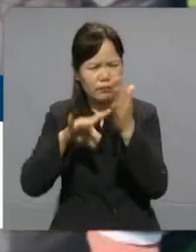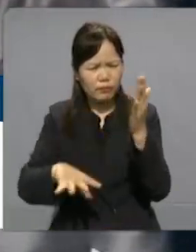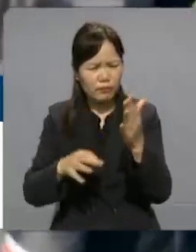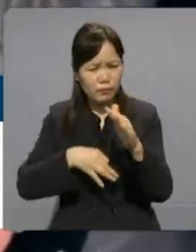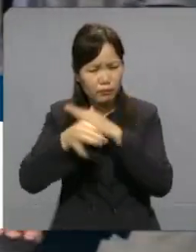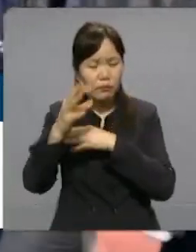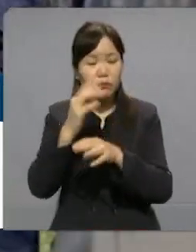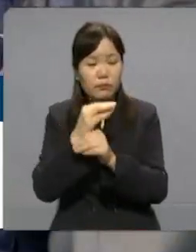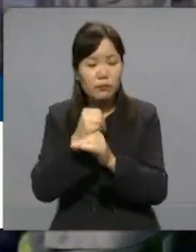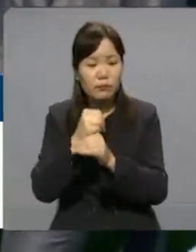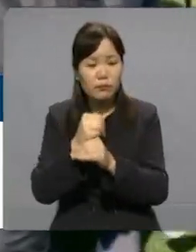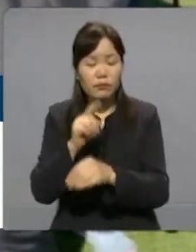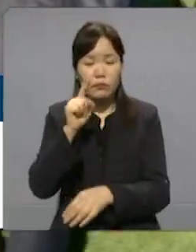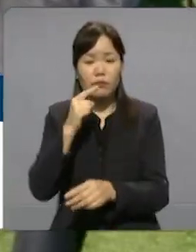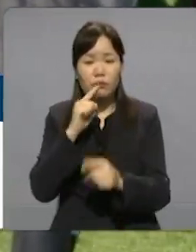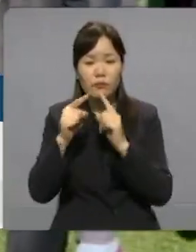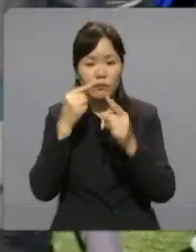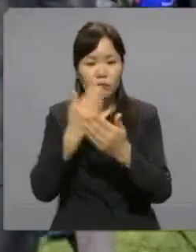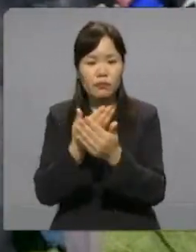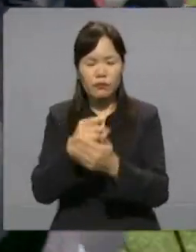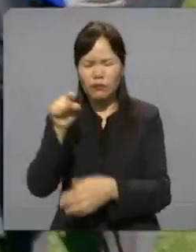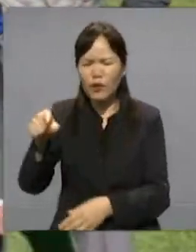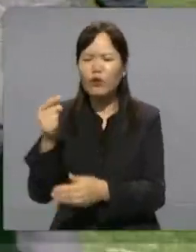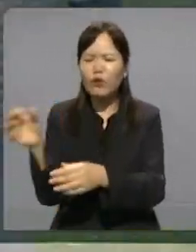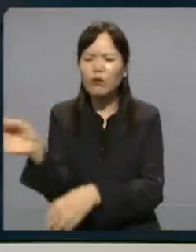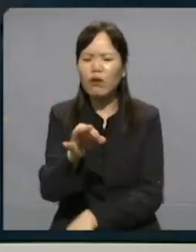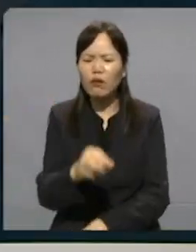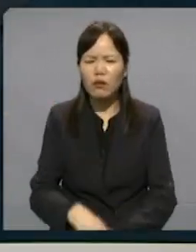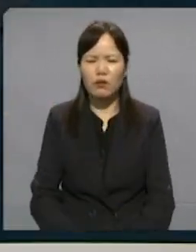겁니까? 한 말씀 해주세요. 네가 좀 밝히라.